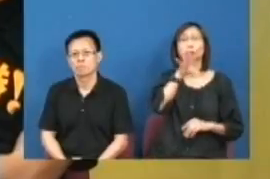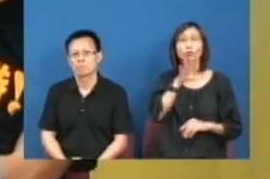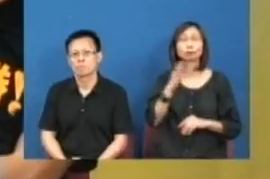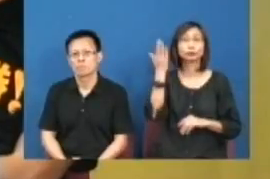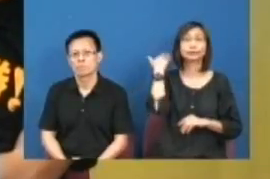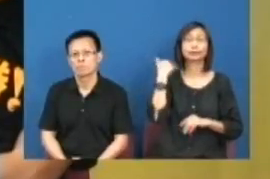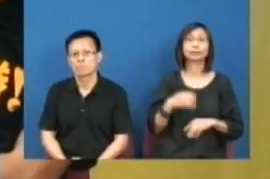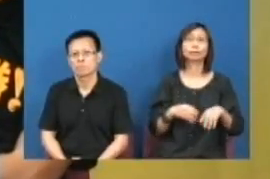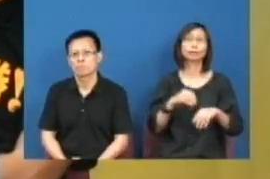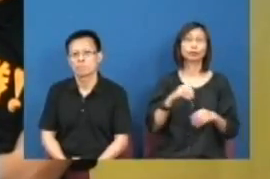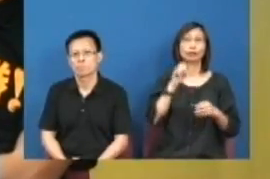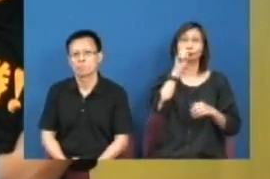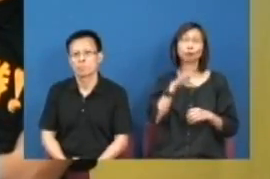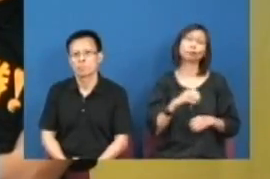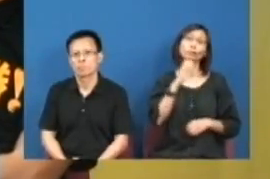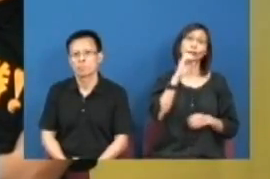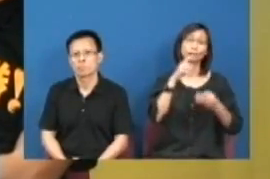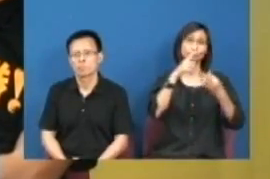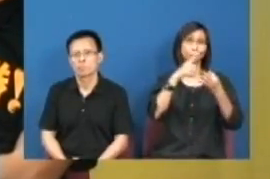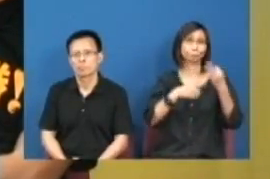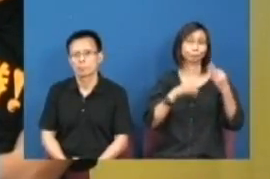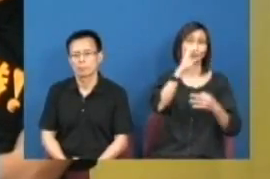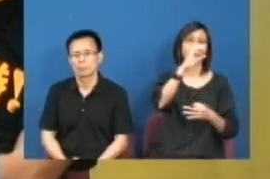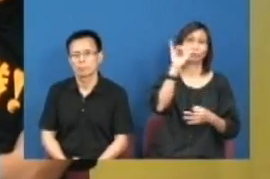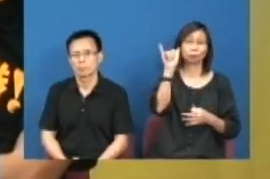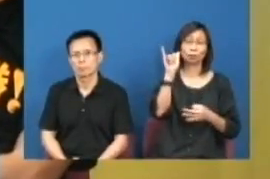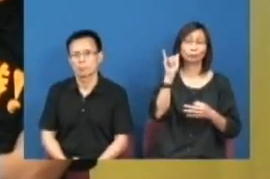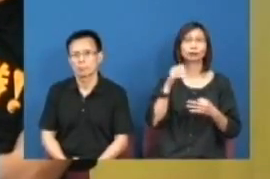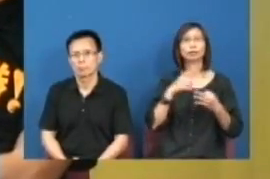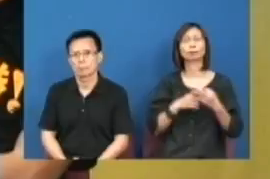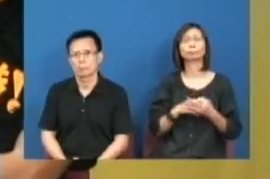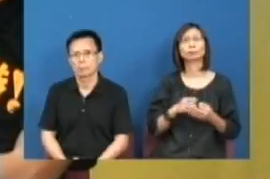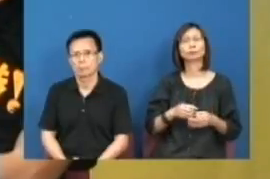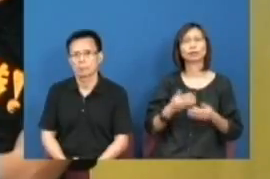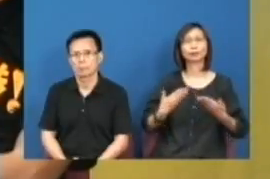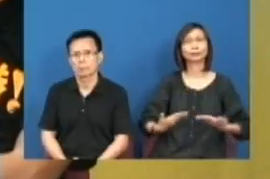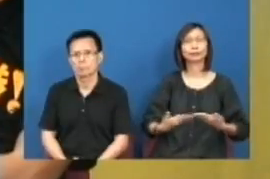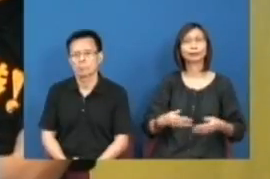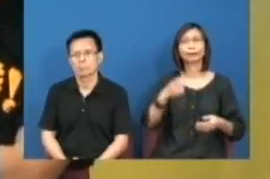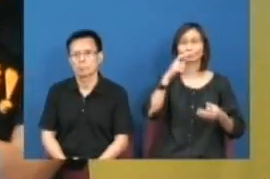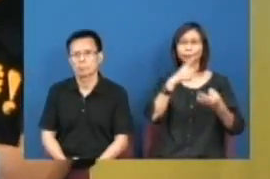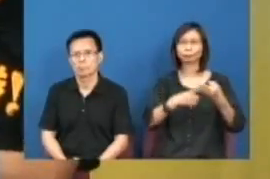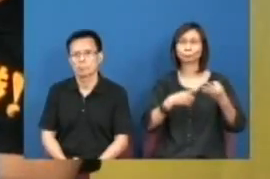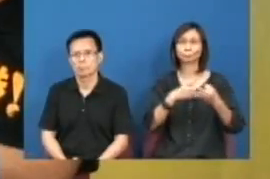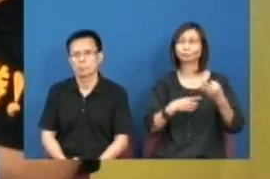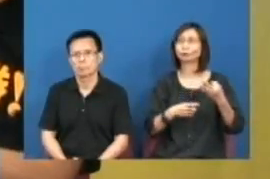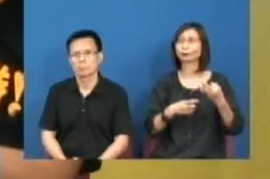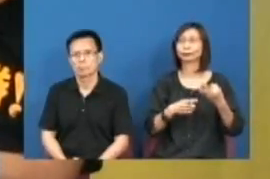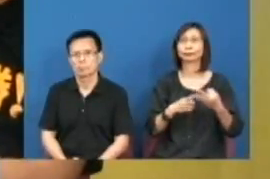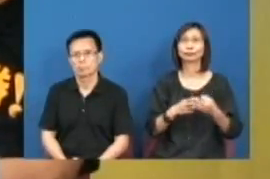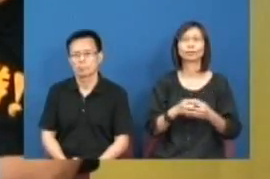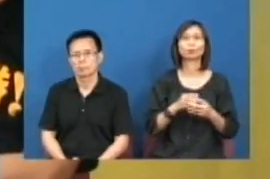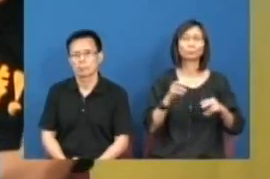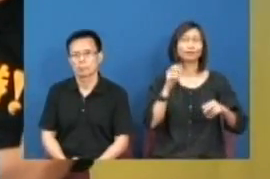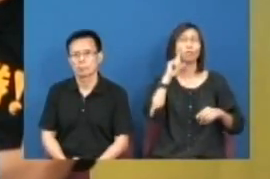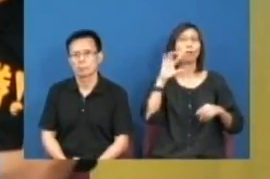CY 這樣。其實長毛可不可以在這裡講一講，就是說如果我們說英英其實都是不是那個台灣的英英，